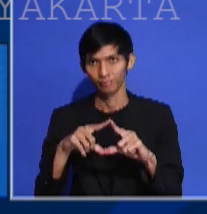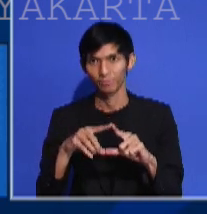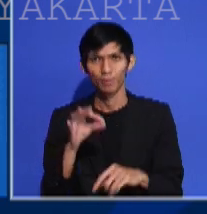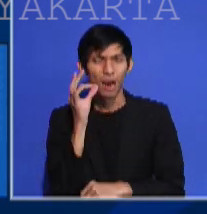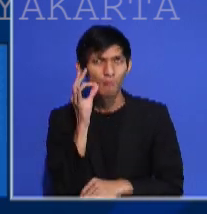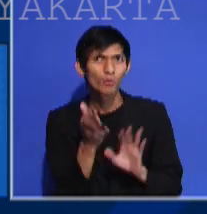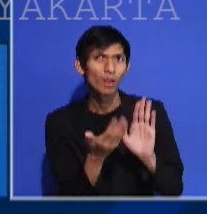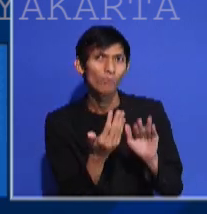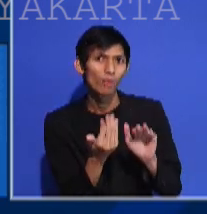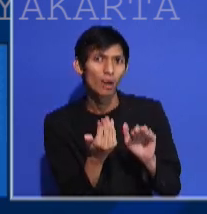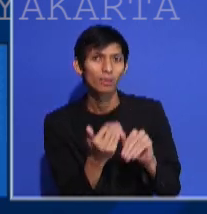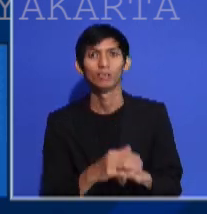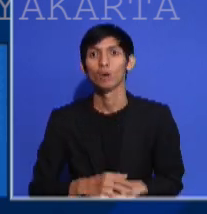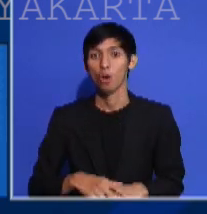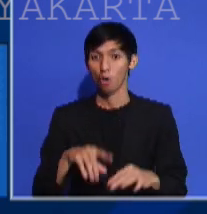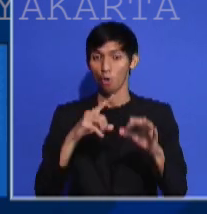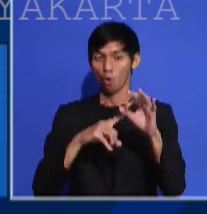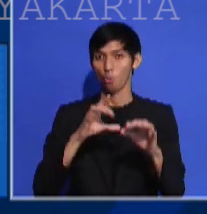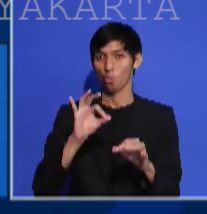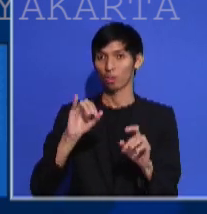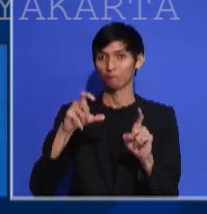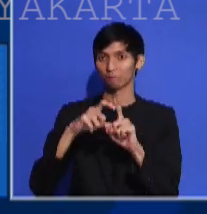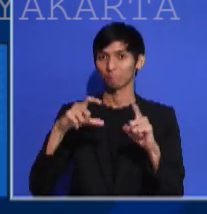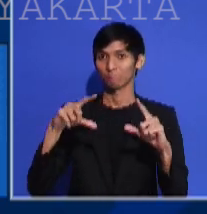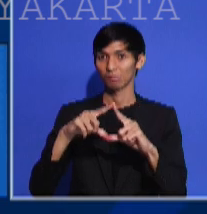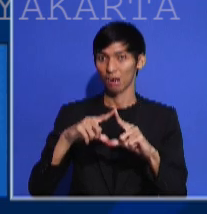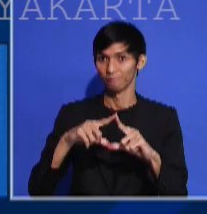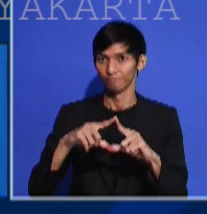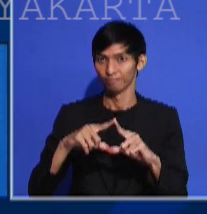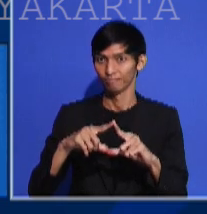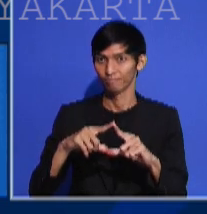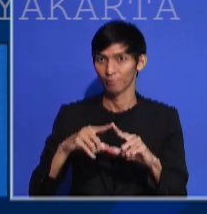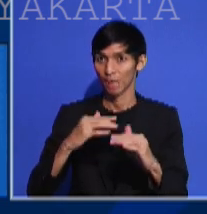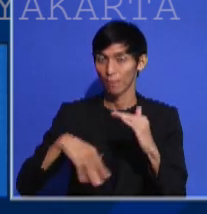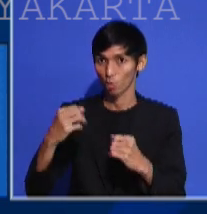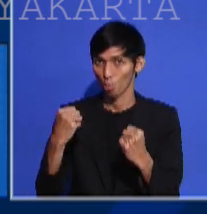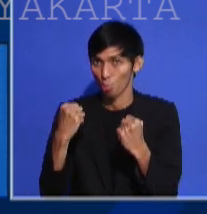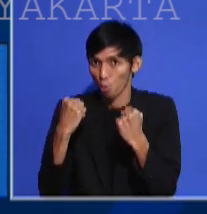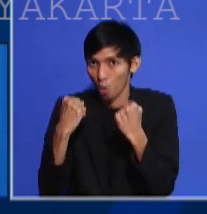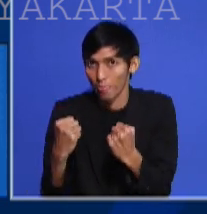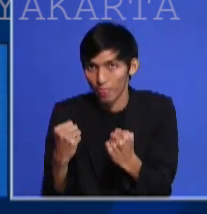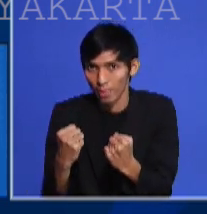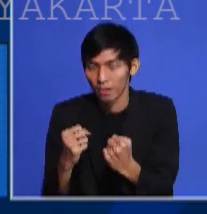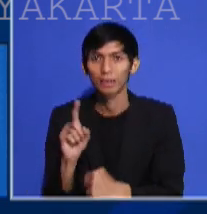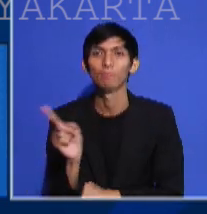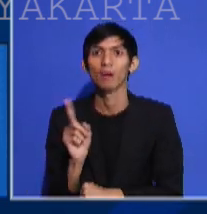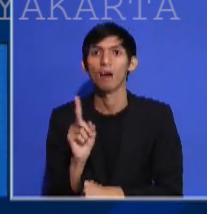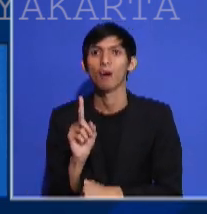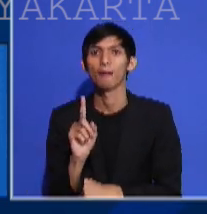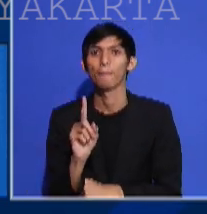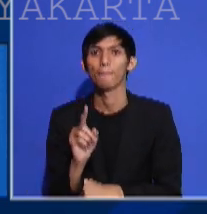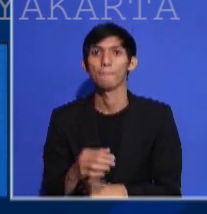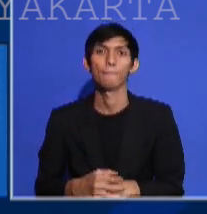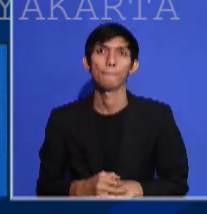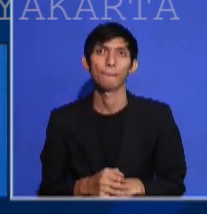kita sendiri merasa bahwa lebih harus ditekankan latihan lebih kuat lagi di sebelah mananya